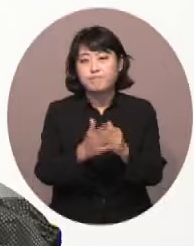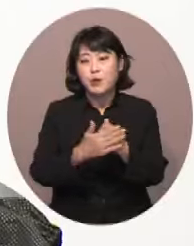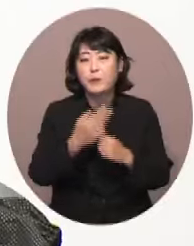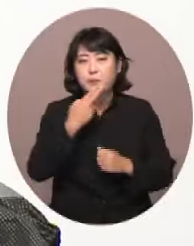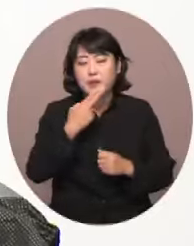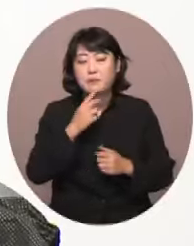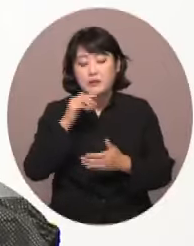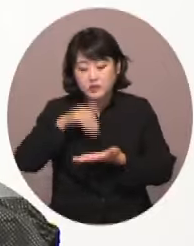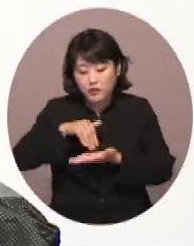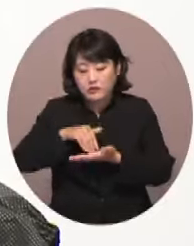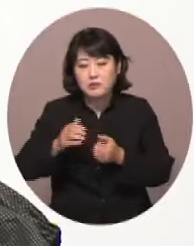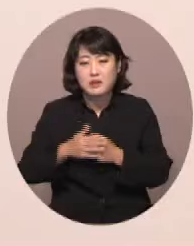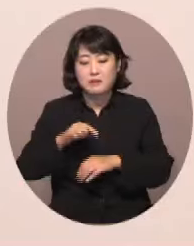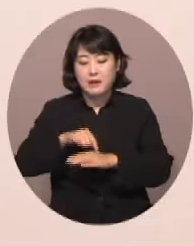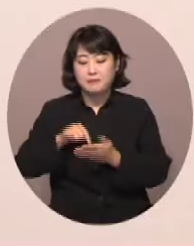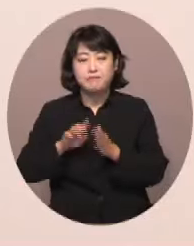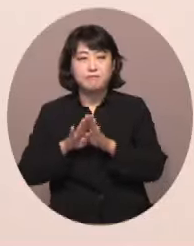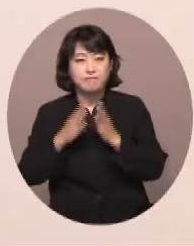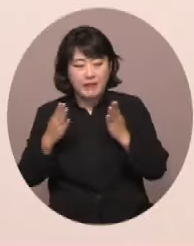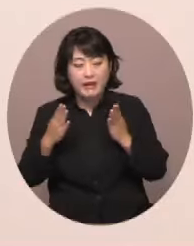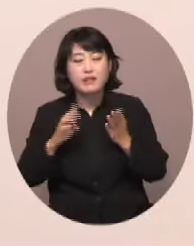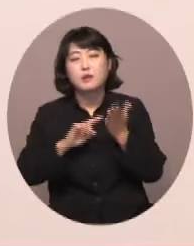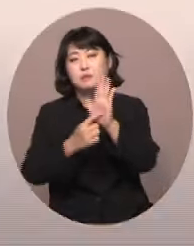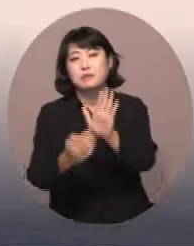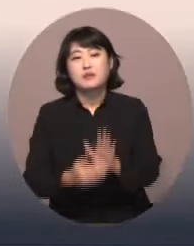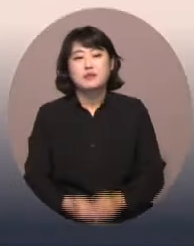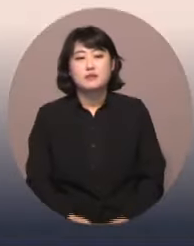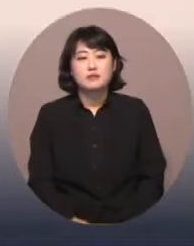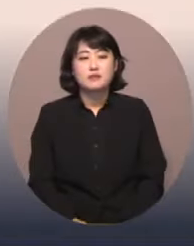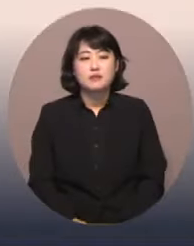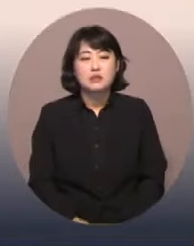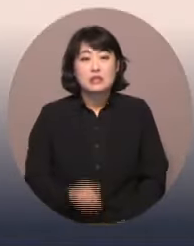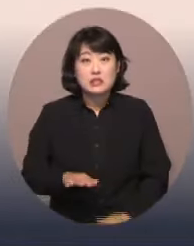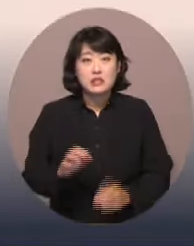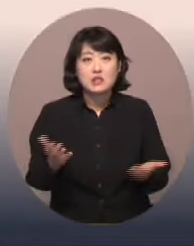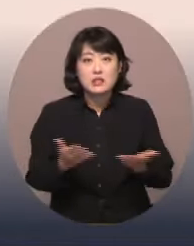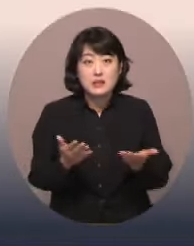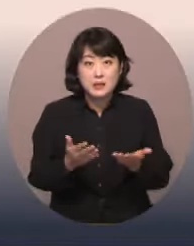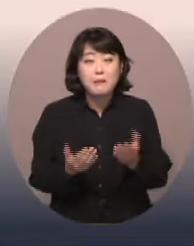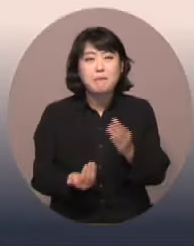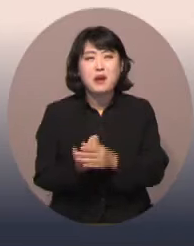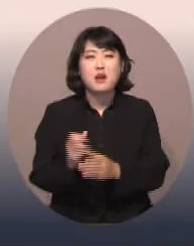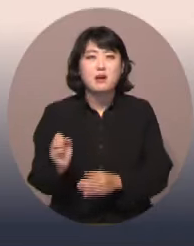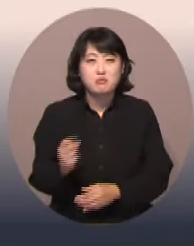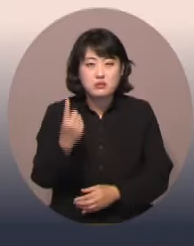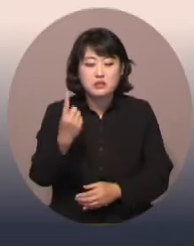본인부터 마음을 열겠다고 말했습니다 이을기 해서